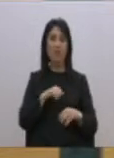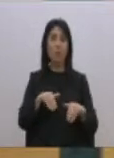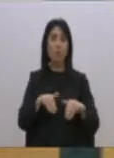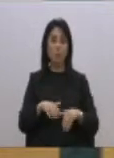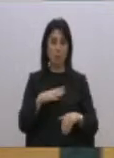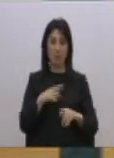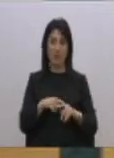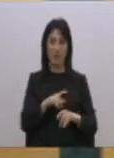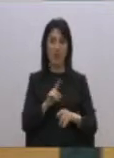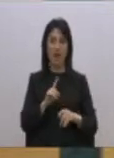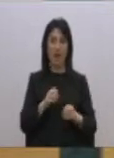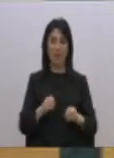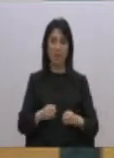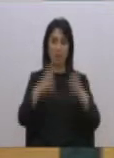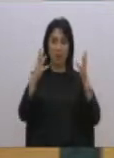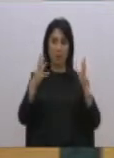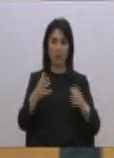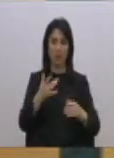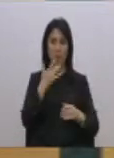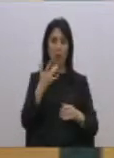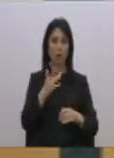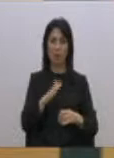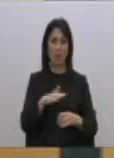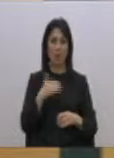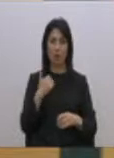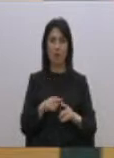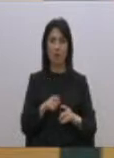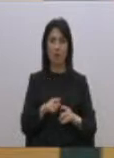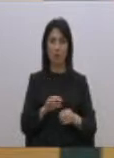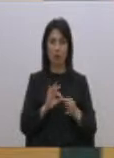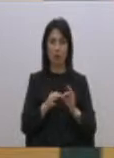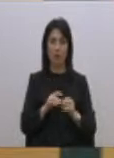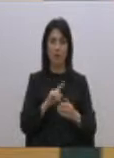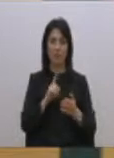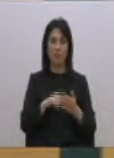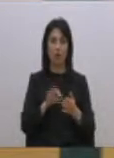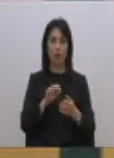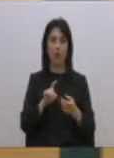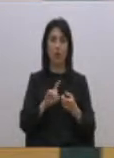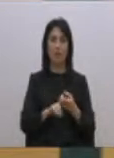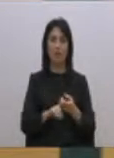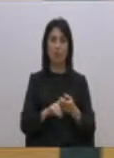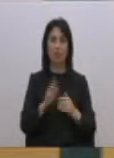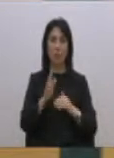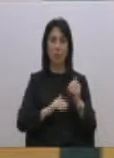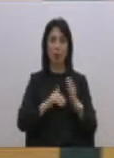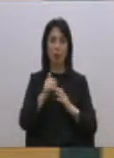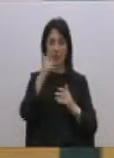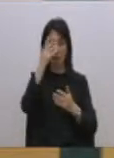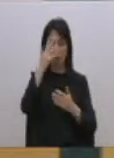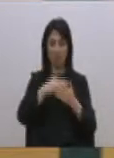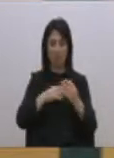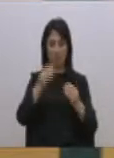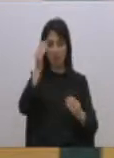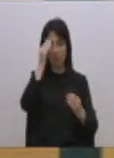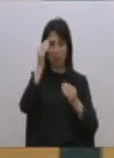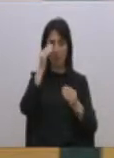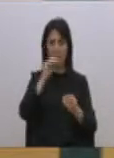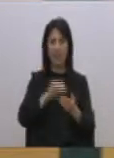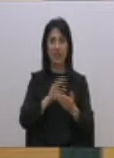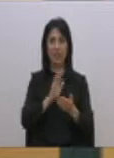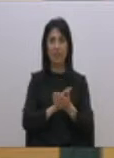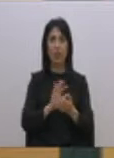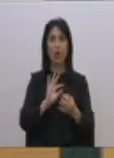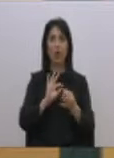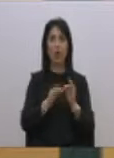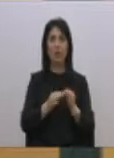ეს არ ყოფილიყო რაღაცა პოლიტიკურად გაგებული და საკითხთან დაკავშირებით პროფესიული და შინაარსობრივი მსჯელობისთვის დაფიქსირდა